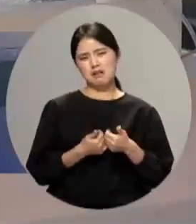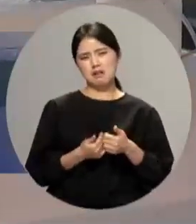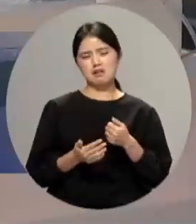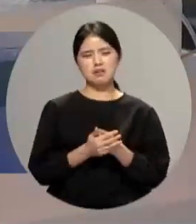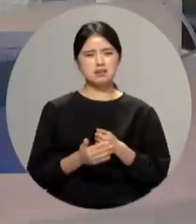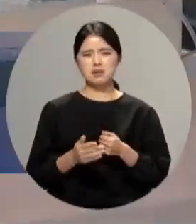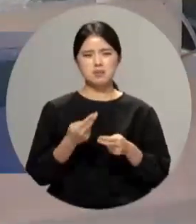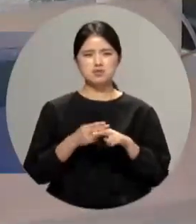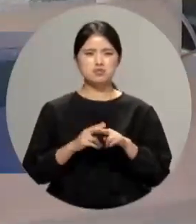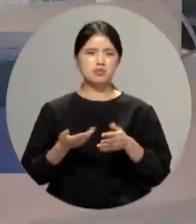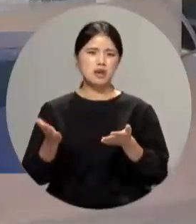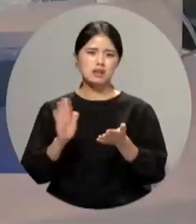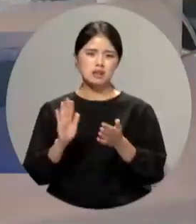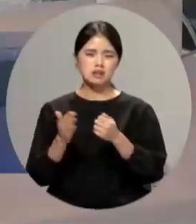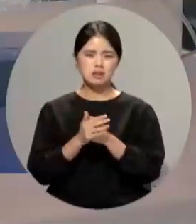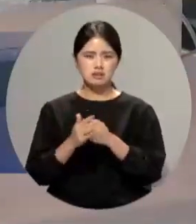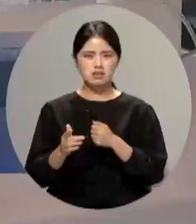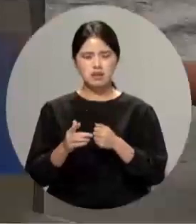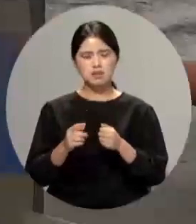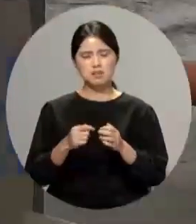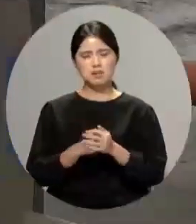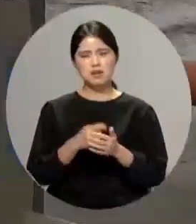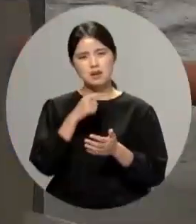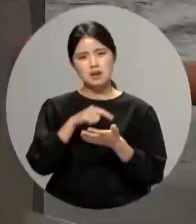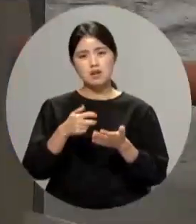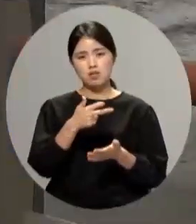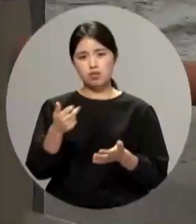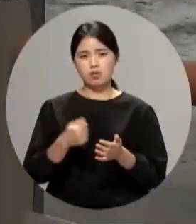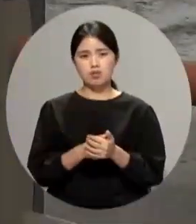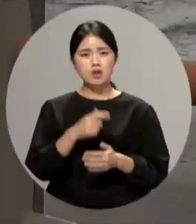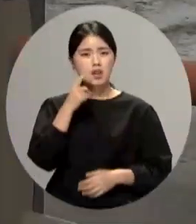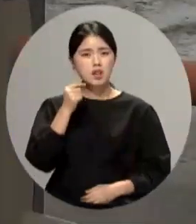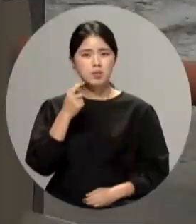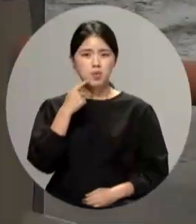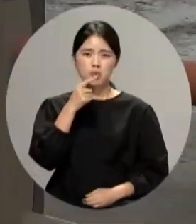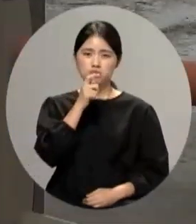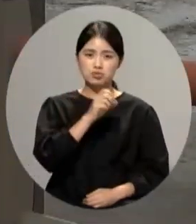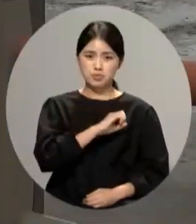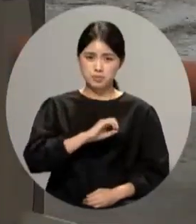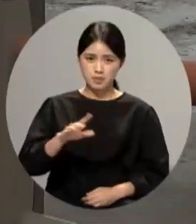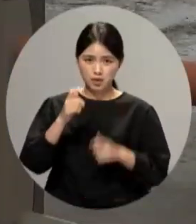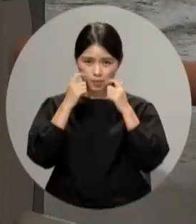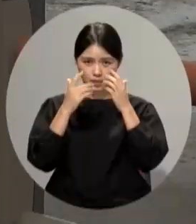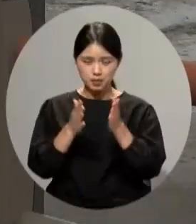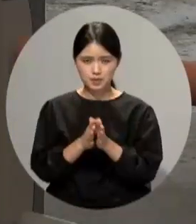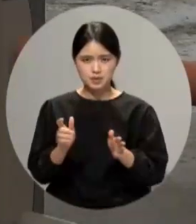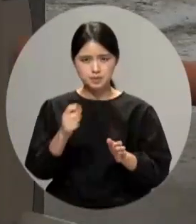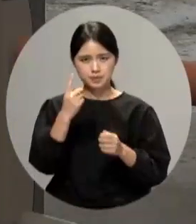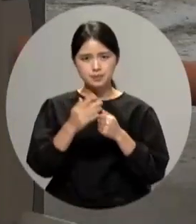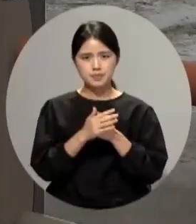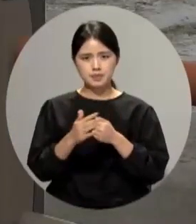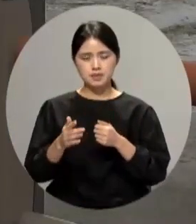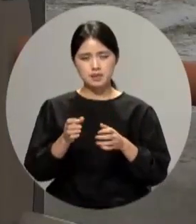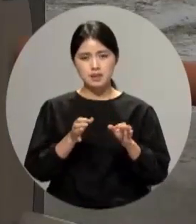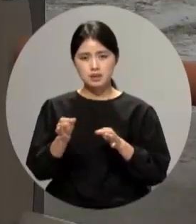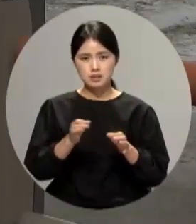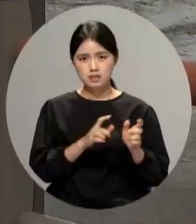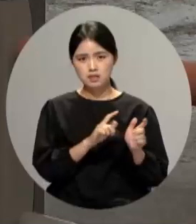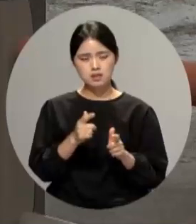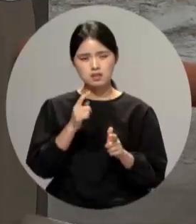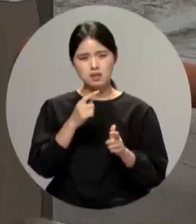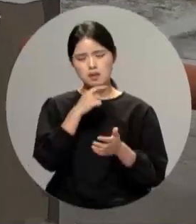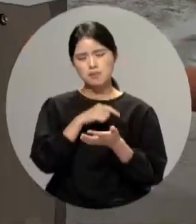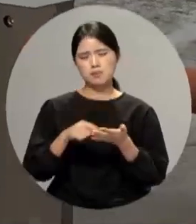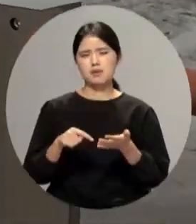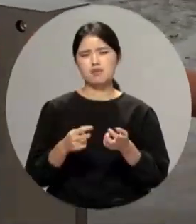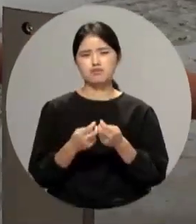그래. 그러니 타격이 엄청 심하지. 일본의 오염수 방류가 본격적으로 시작됨에 따라 도내 수산업계의 피해는